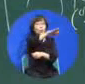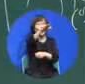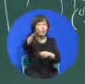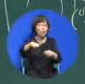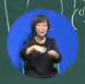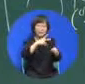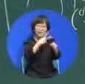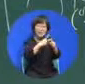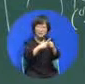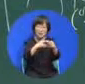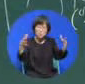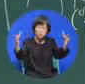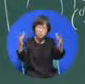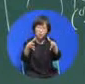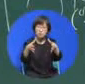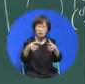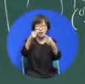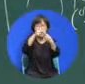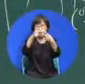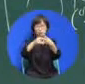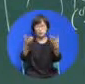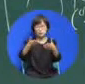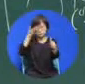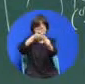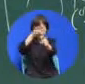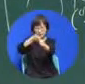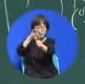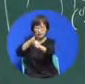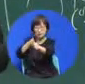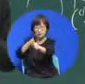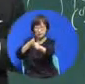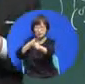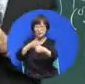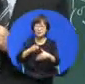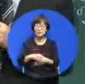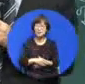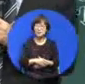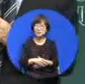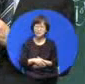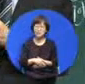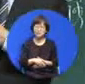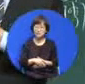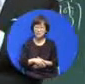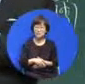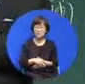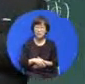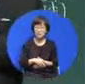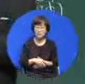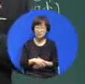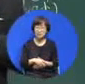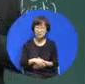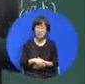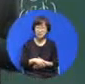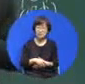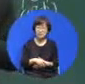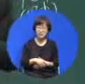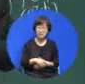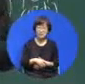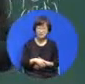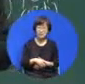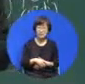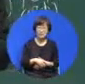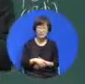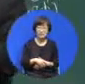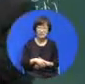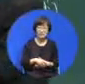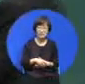모여서 두 가지를 하세요. So Dr. Hong, Elder Hong as well as other teachers here in the Sunday school, please do two things. 다른 파트들 있으니까 다른 파트들